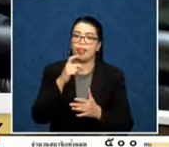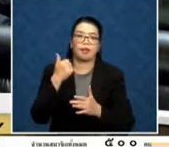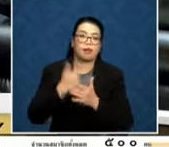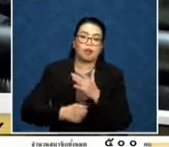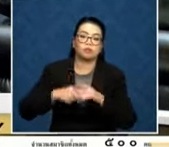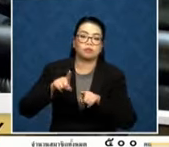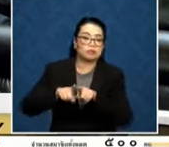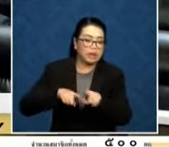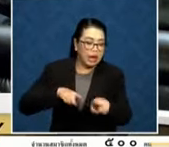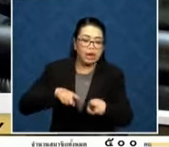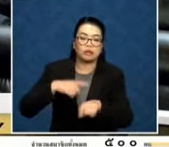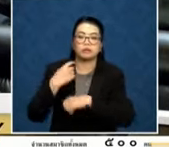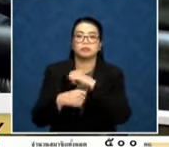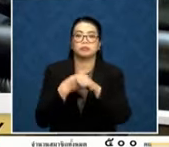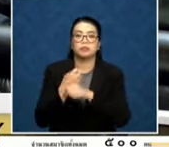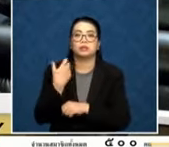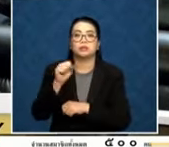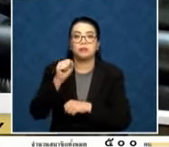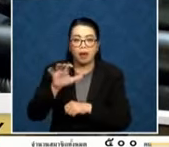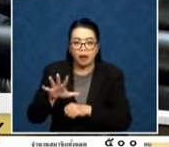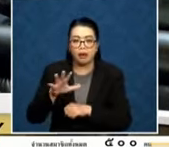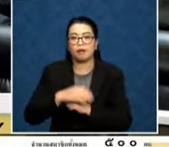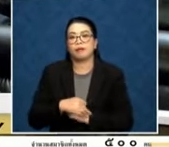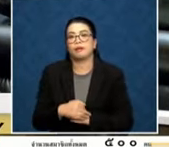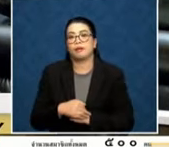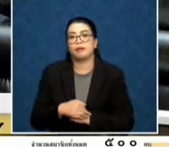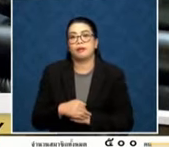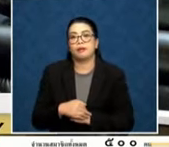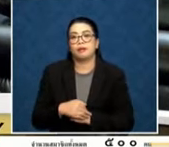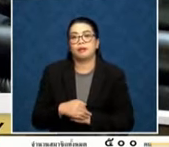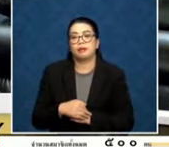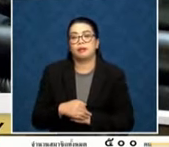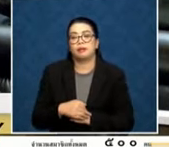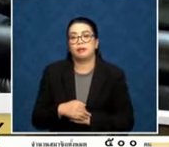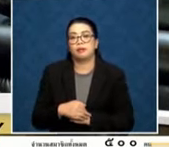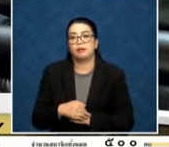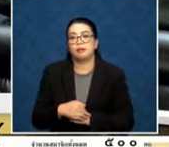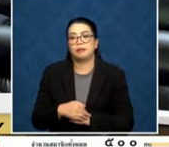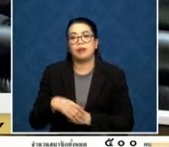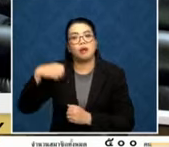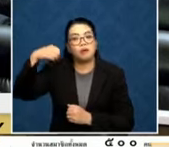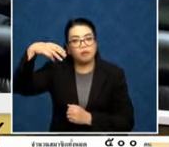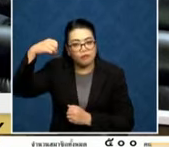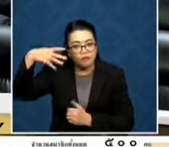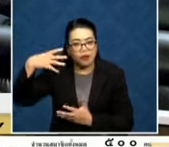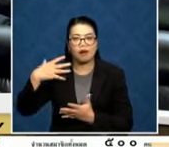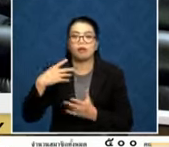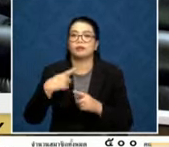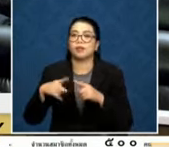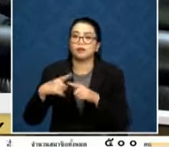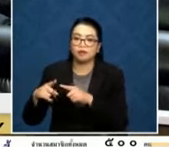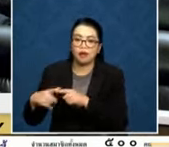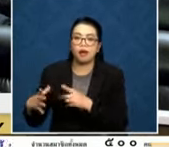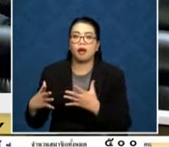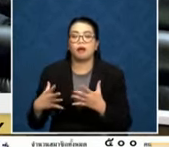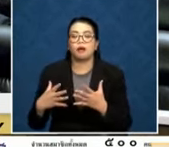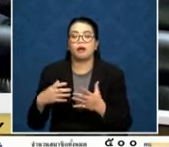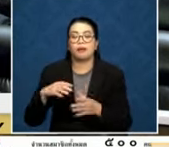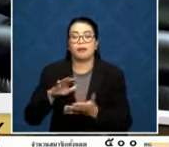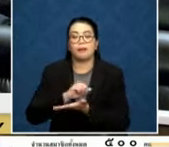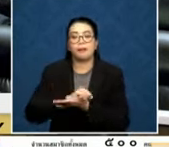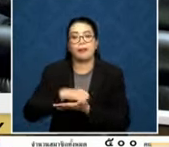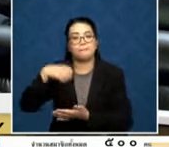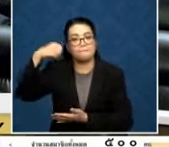ประเทศอื่นถึง 15ปีครับการมีสัดส่วนของพลังงานสะอาดที่ต่ำผู้ประกอบการมีตัวเลือกไม่มากพอในการเข้าถึงพลังงาน